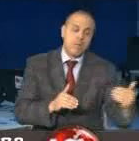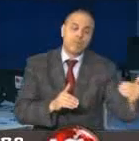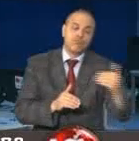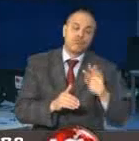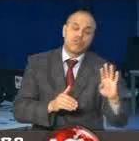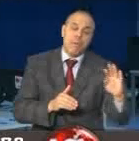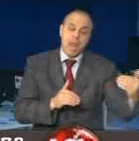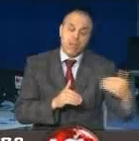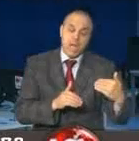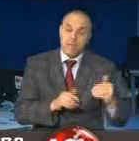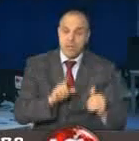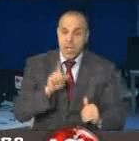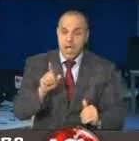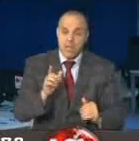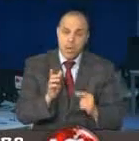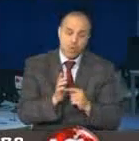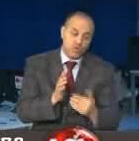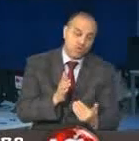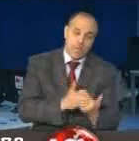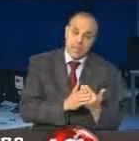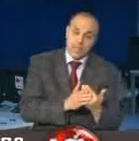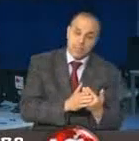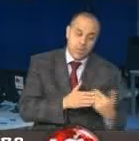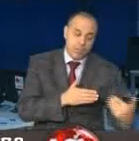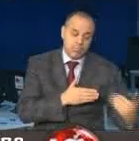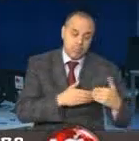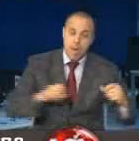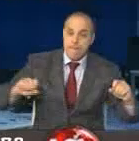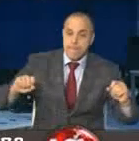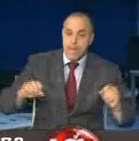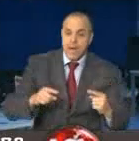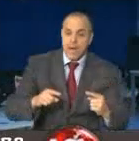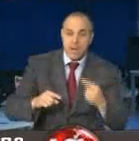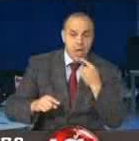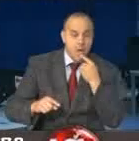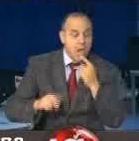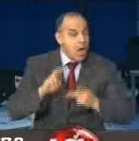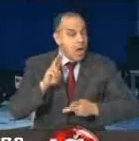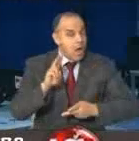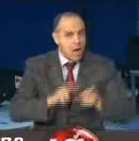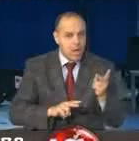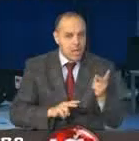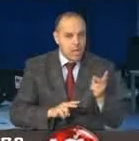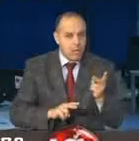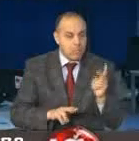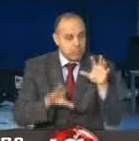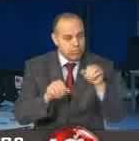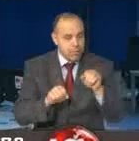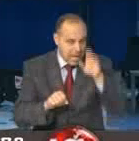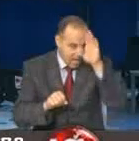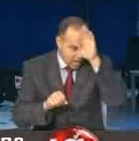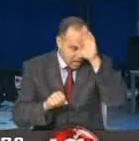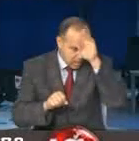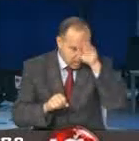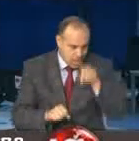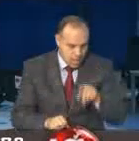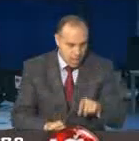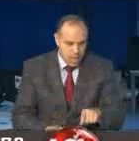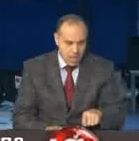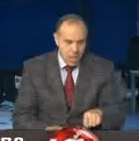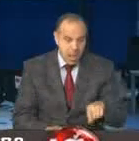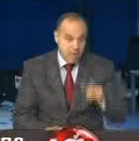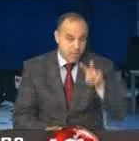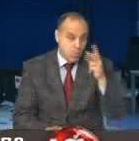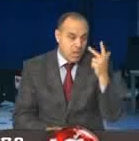الشمالي تنفيذا لمرحلة جديدة من معركة وصفت بالأكبر منذ غزو العراق عام